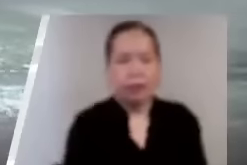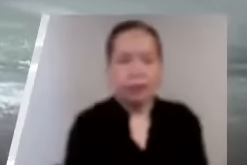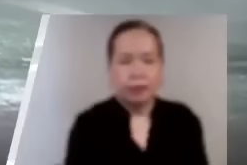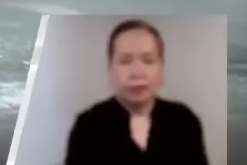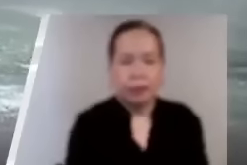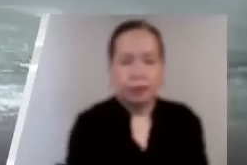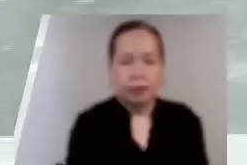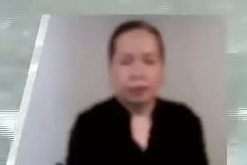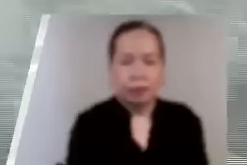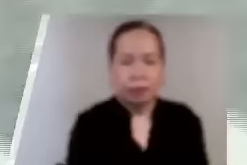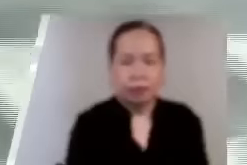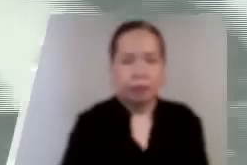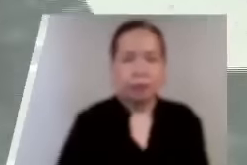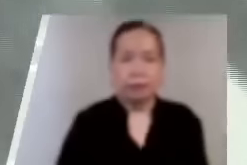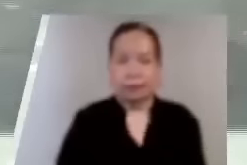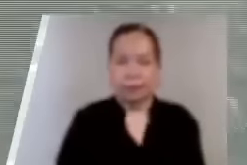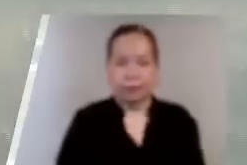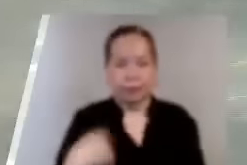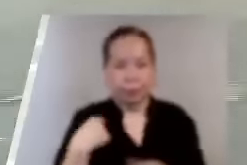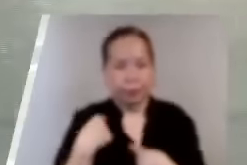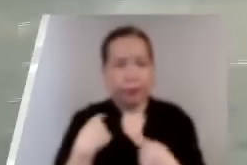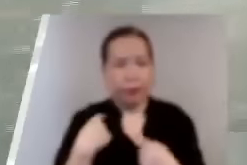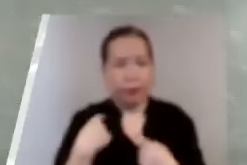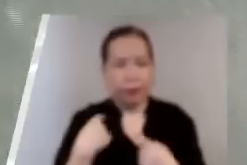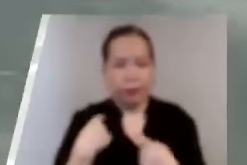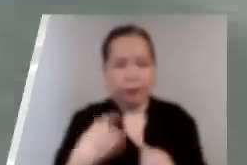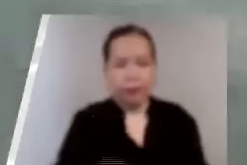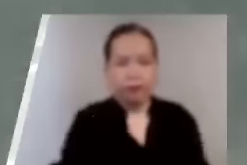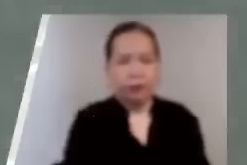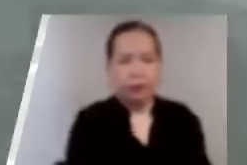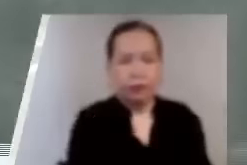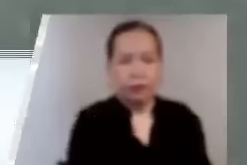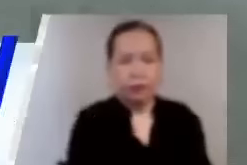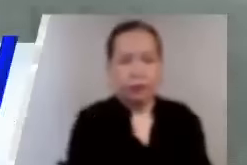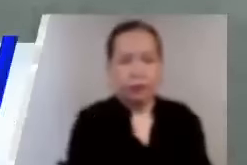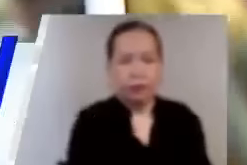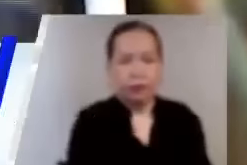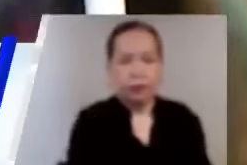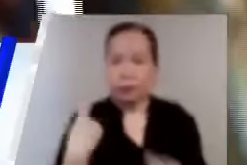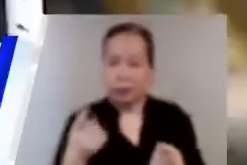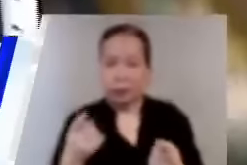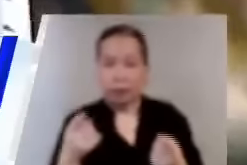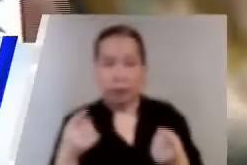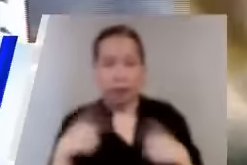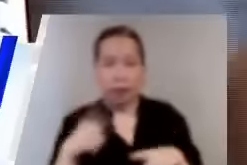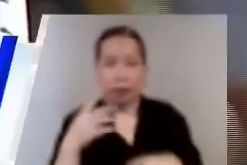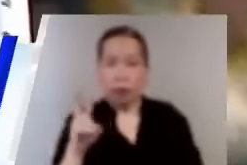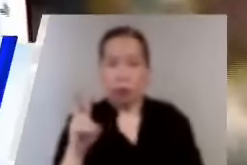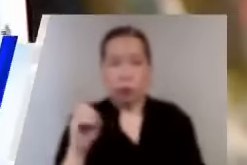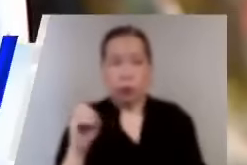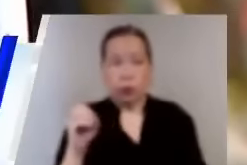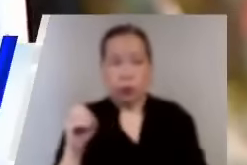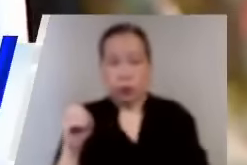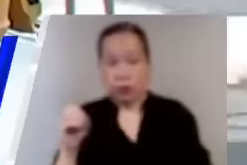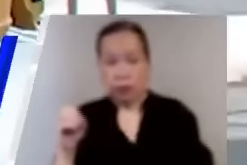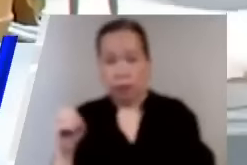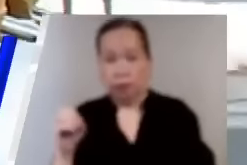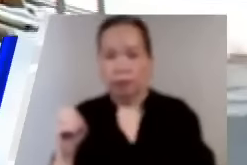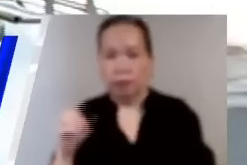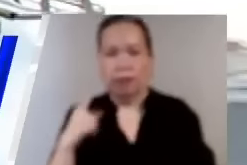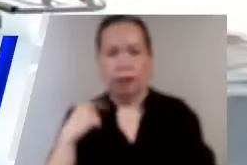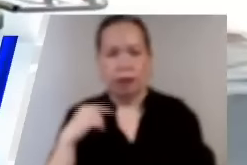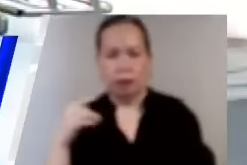Mula nang i-anunsyo ng pag-asa noong May 29 na tag-ulan na, marami ang nagtatanong, bakit mainit pa rin?